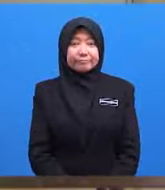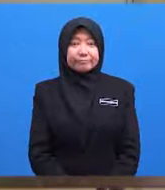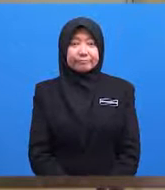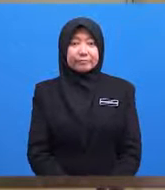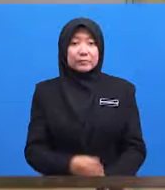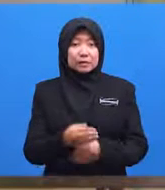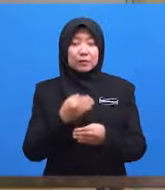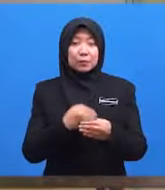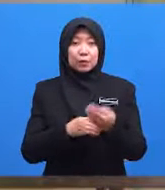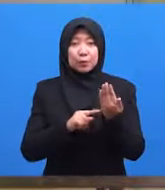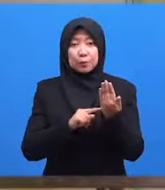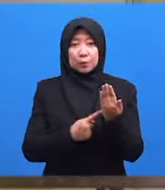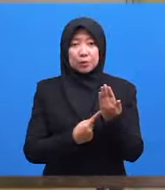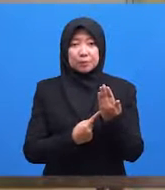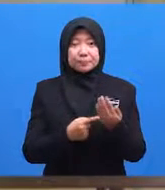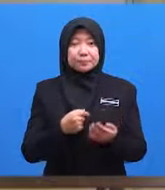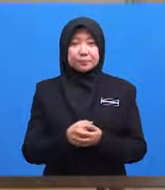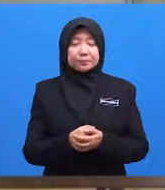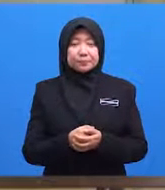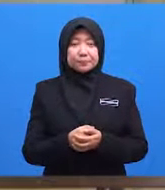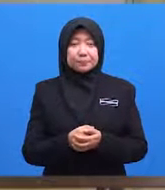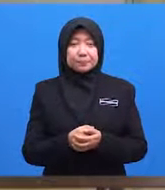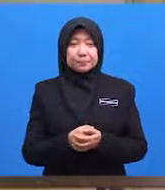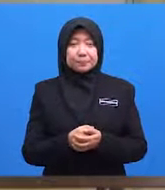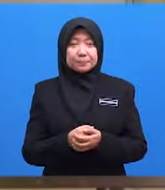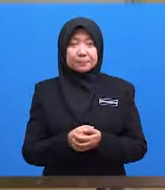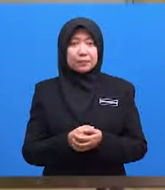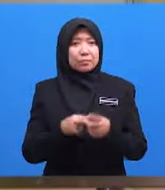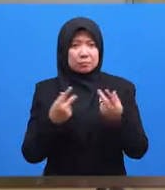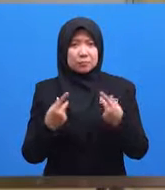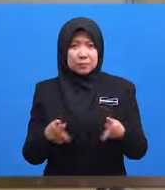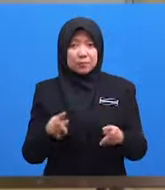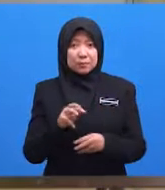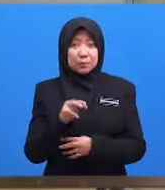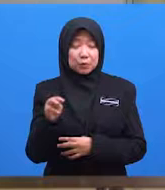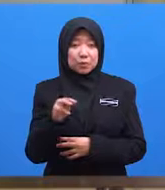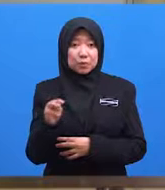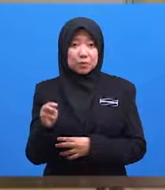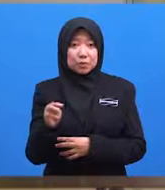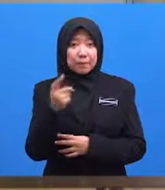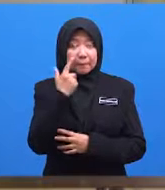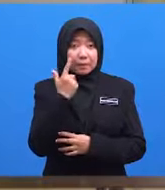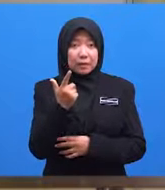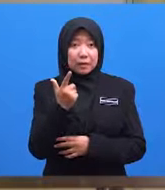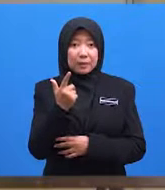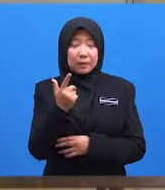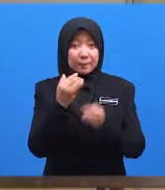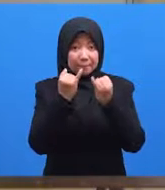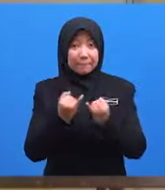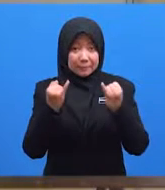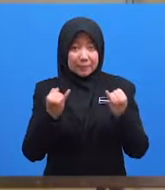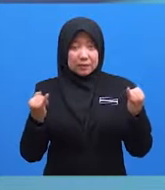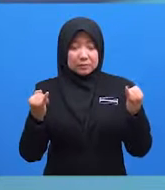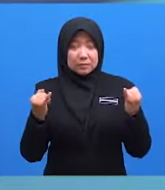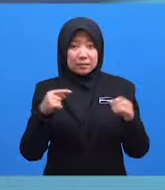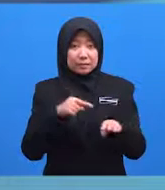sebelum kita mulakan pembelajaran pada hari ini, pernahkah murid-murid melihat pasta-pasta ini di